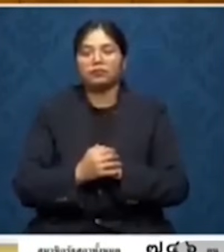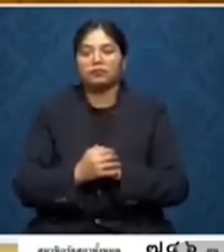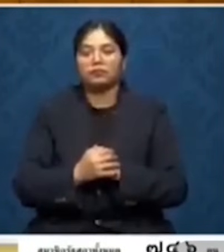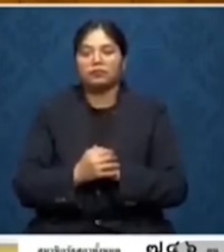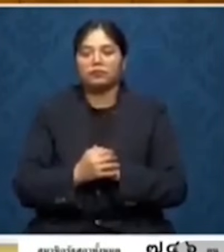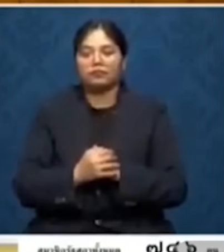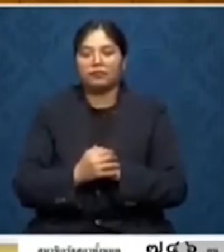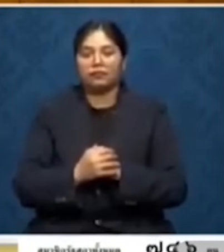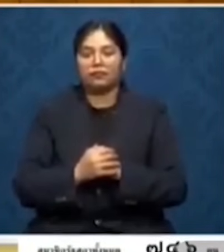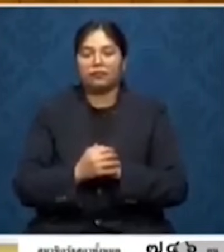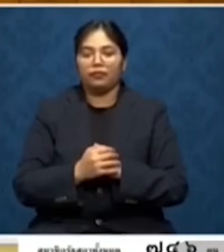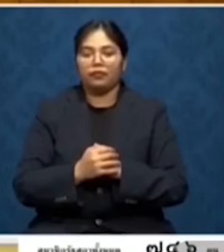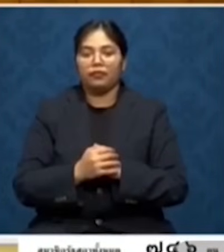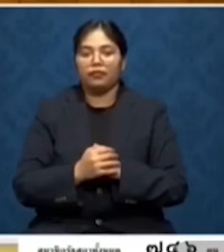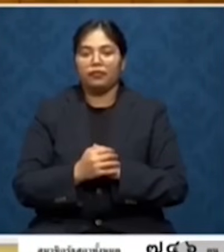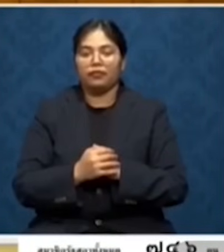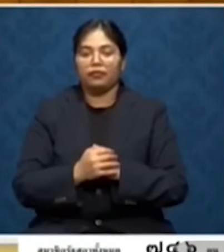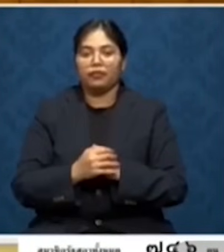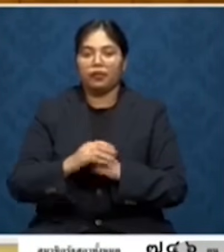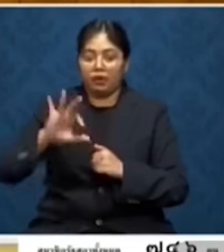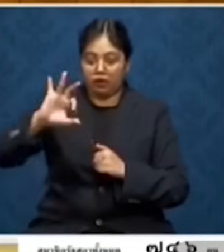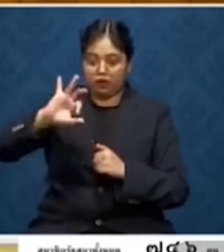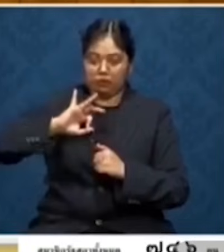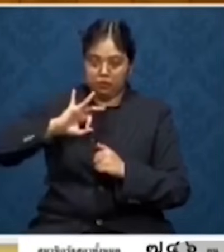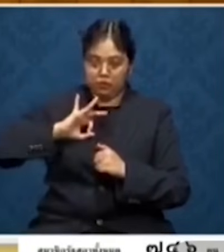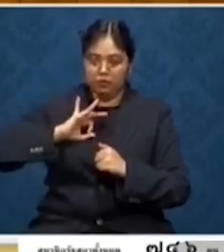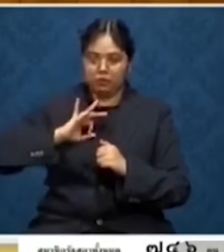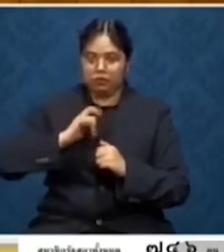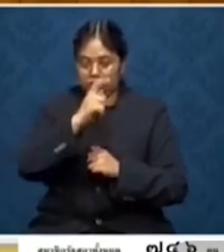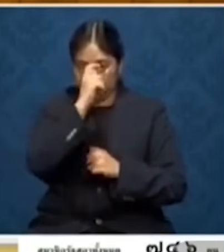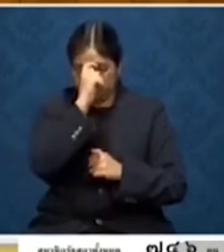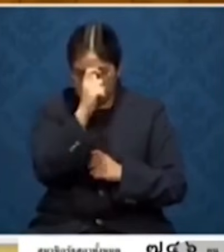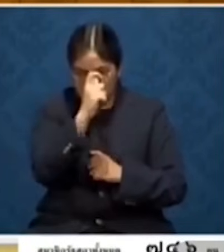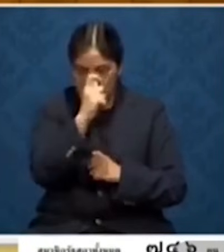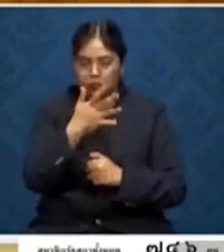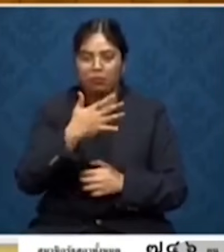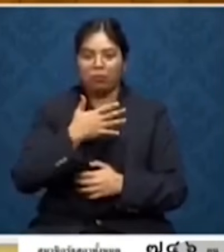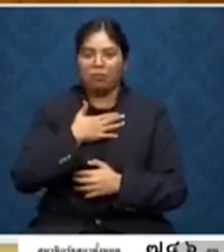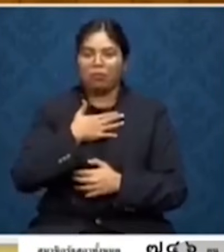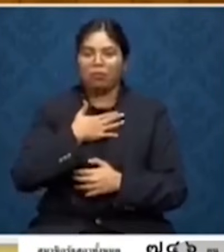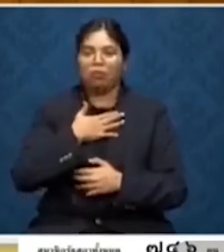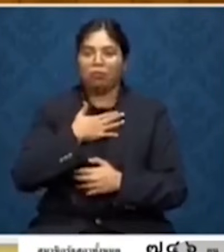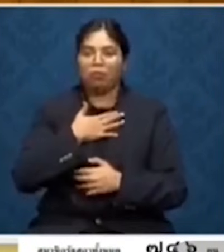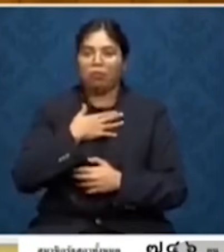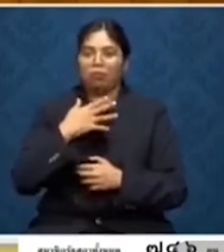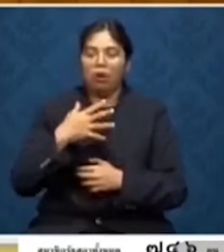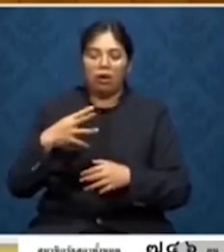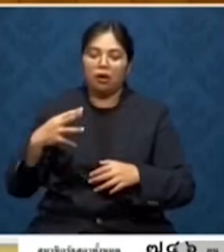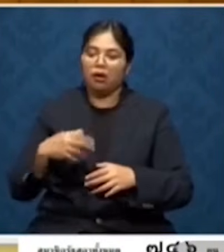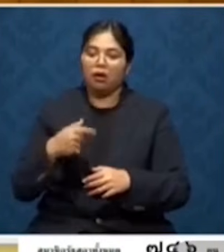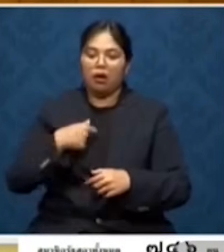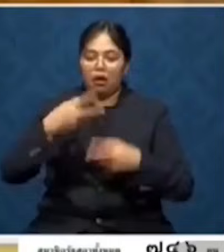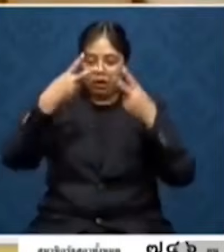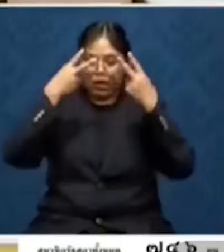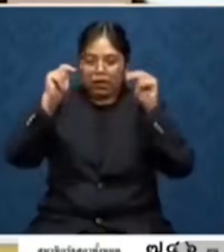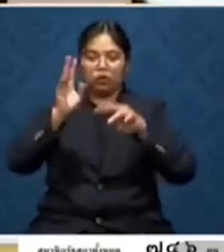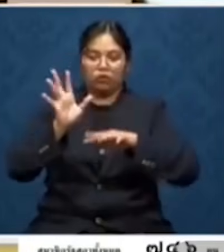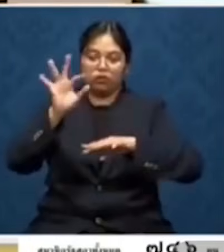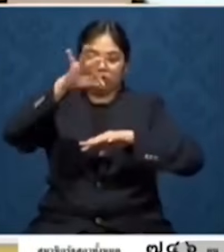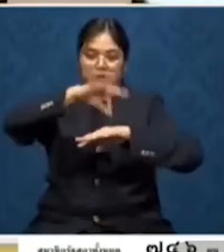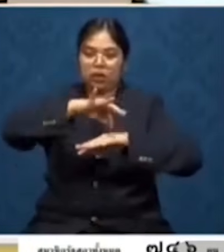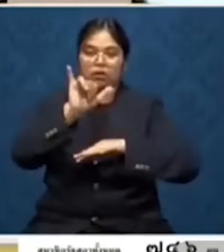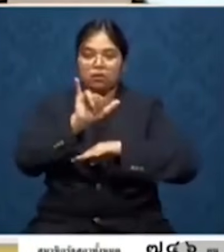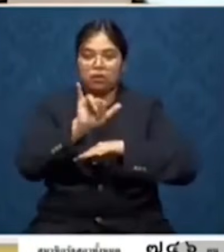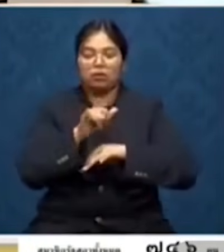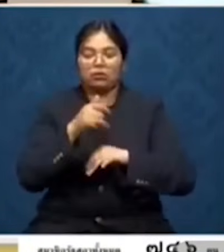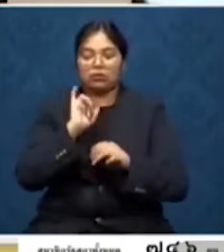ท่านประธานชาที่เคารพตั้งแต่ยังไม่ได้รับอำนาจเต็มที่ในการบริหารจัดการแผ่นดินจังหวัดแ